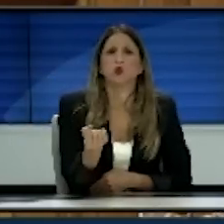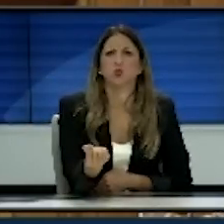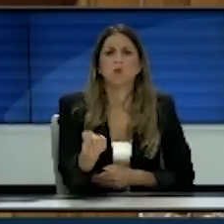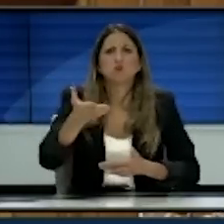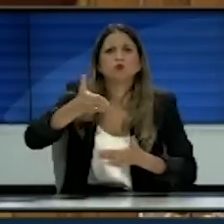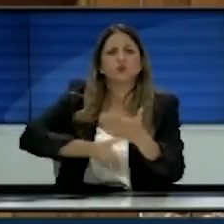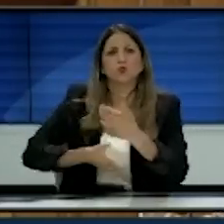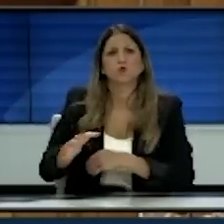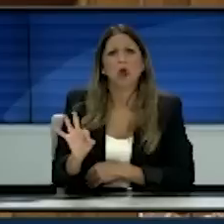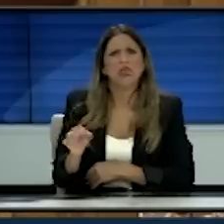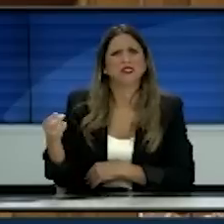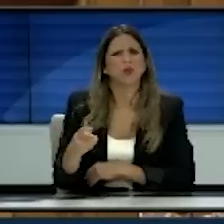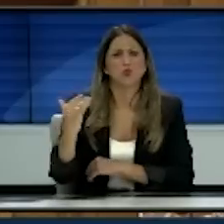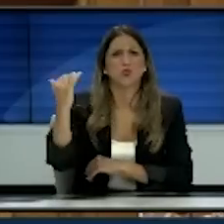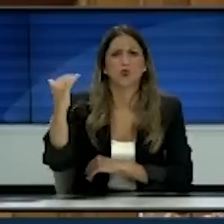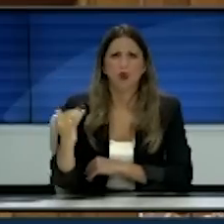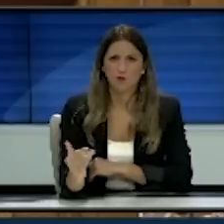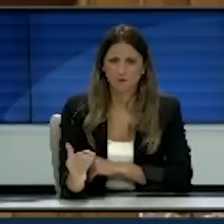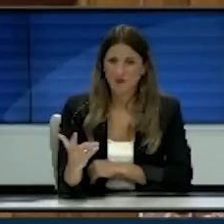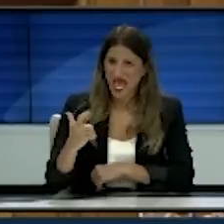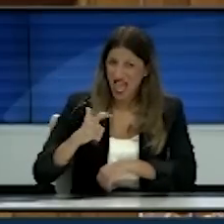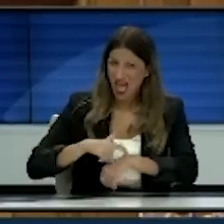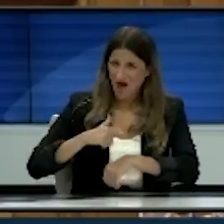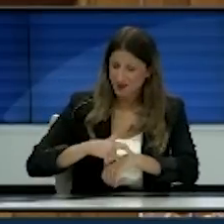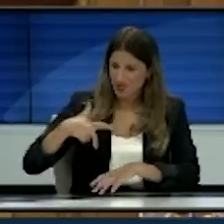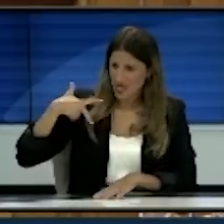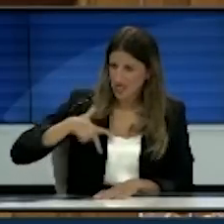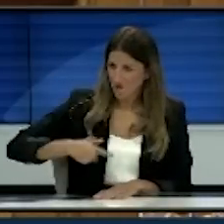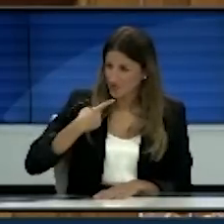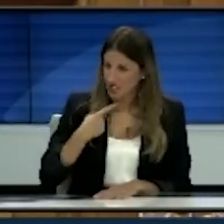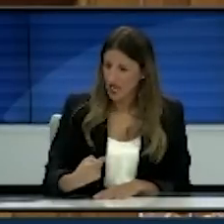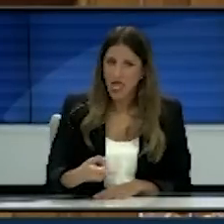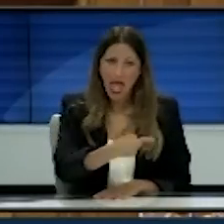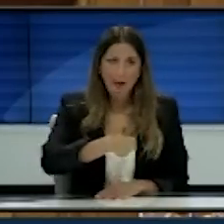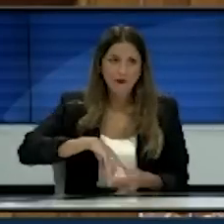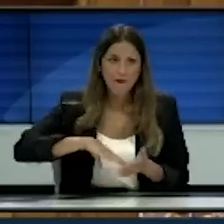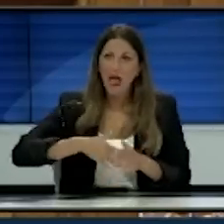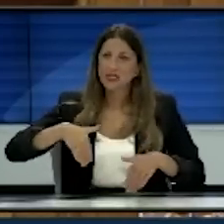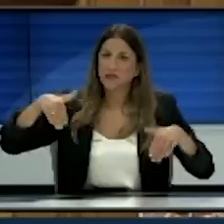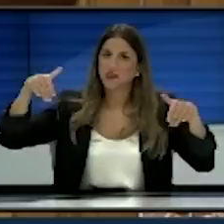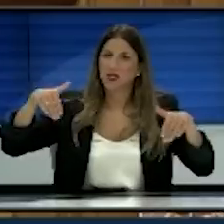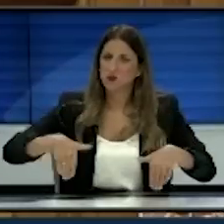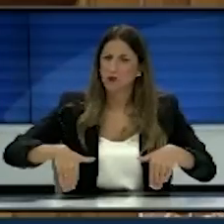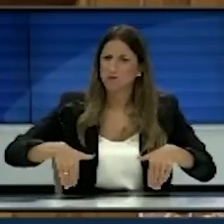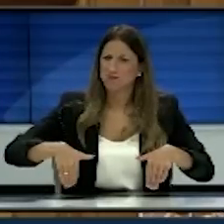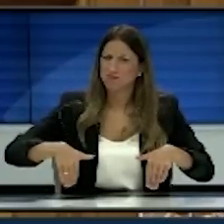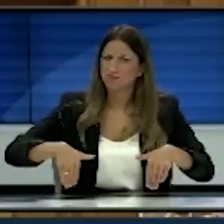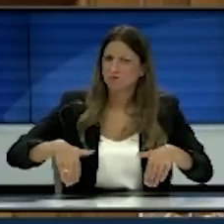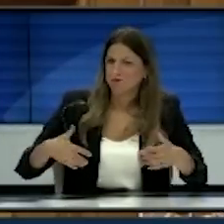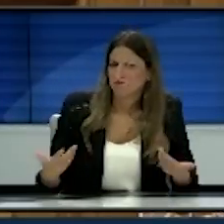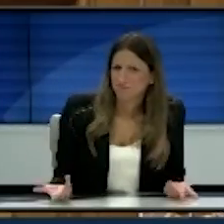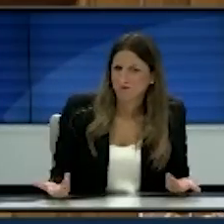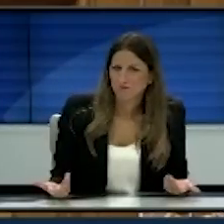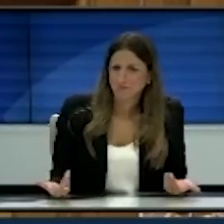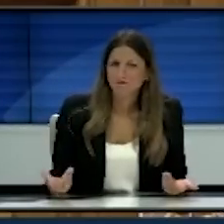μισό. Μετά από όλα αυτά, μας λέτε ότι δείχνετε σεβασμό στον εργαζόμενο και μέριμνα για